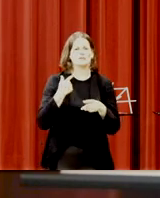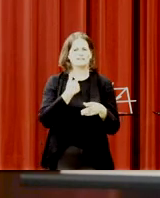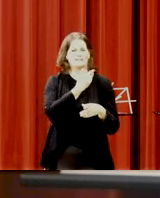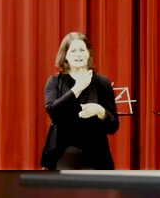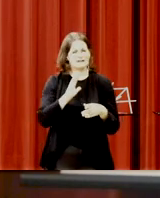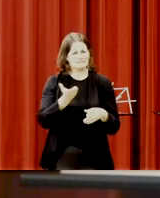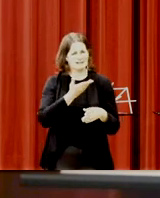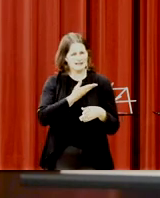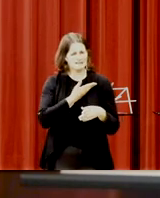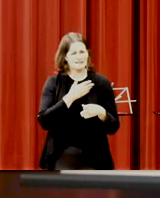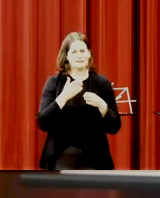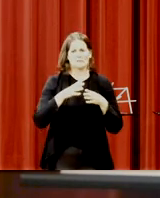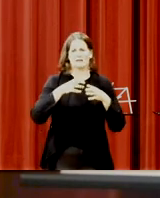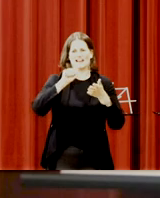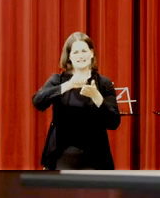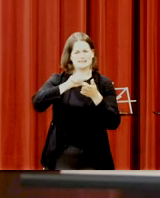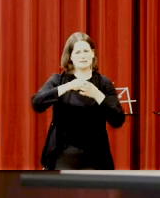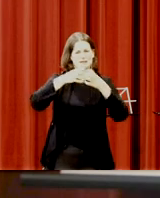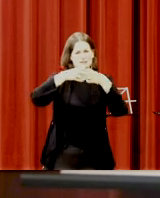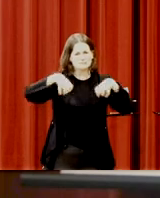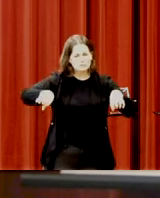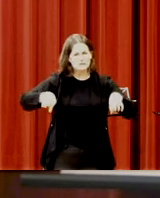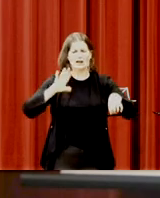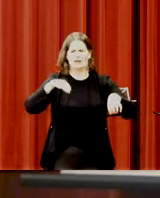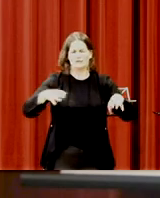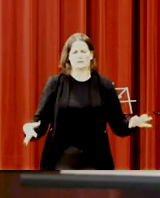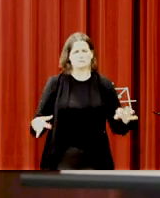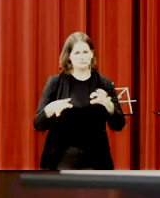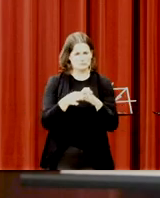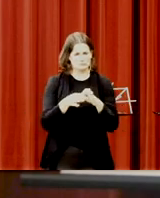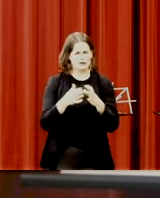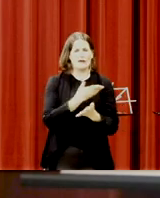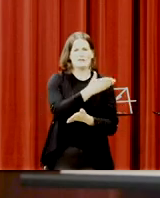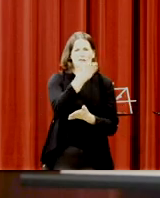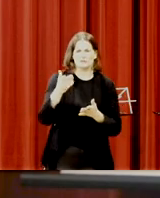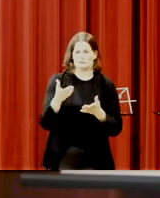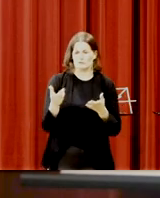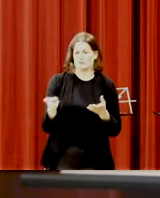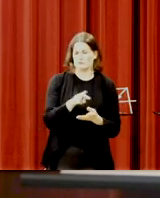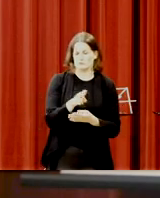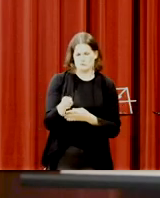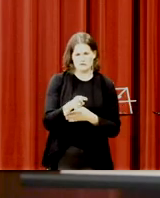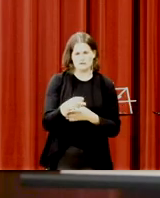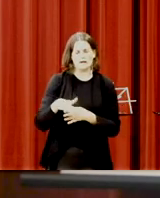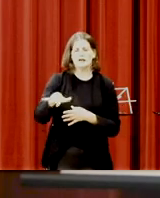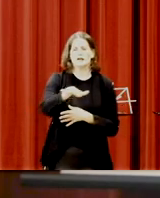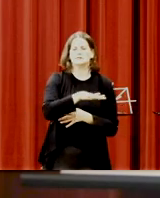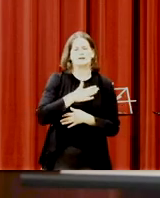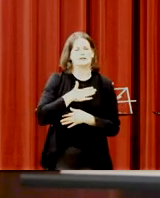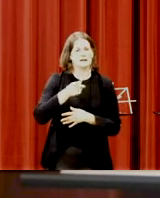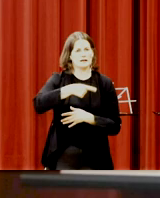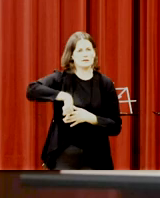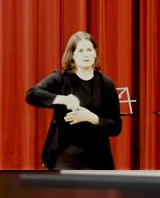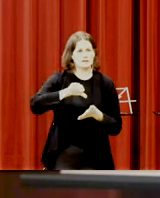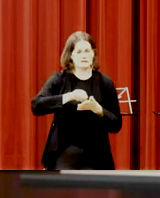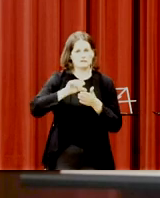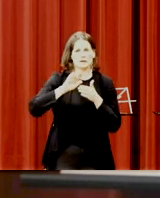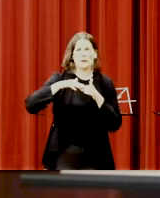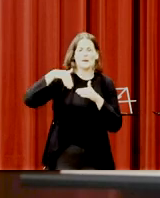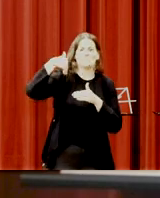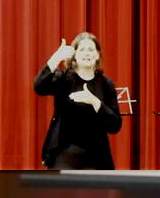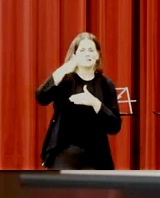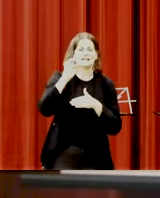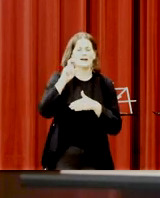nostra ciutat a l'altre costat del Francolí, amb l'evolució d'aquest nou parc tecnològic i aquest barri tecnològic. La interacció